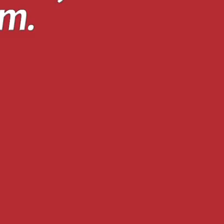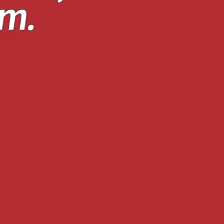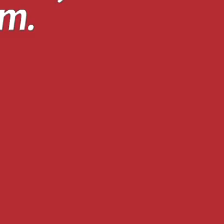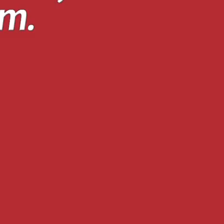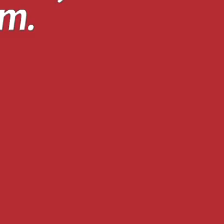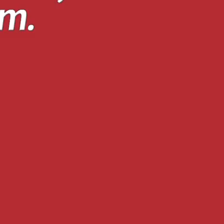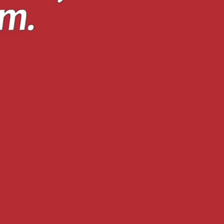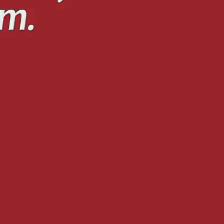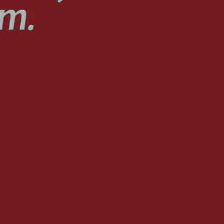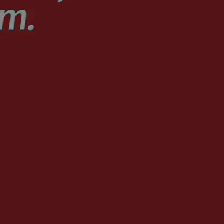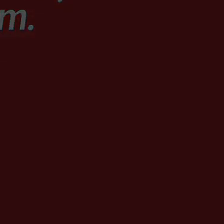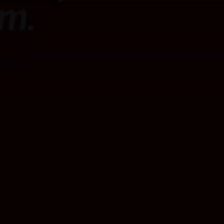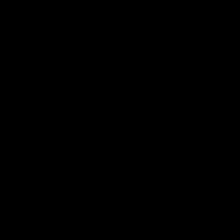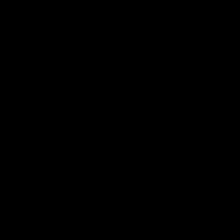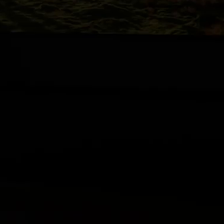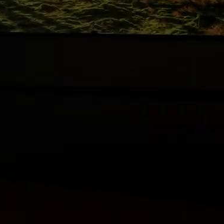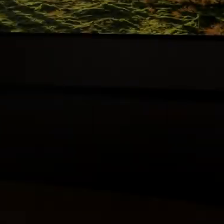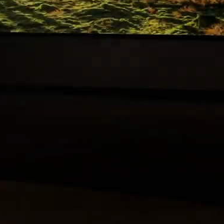Dziękujemy.